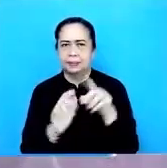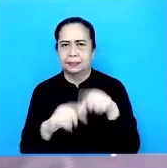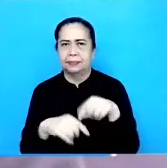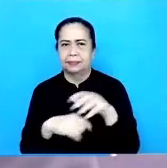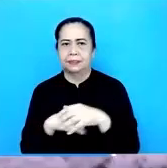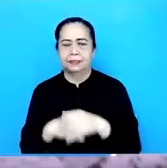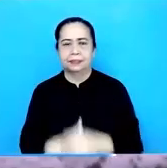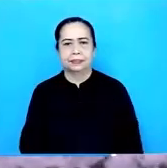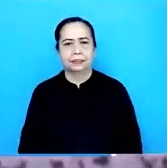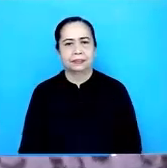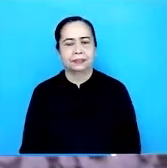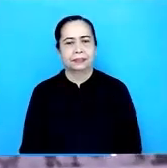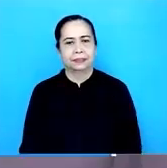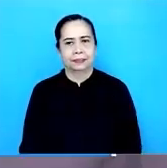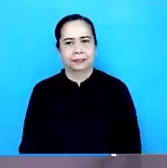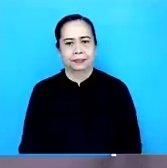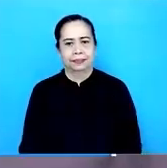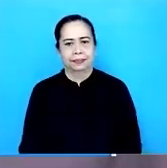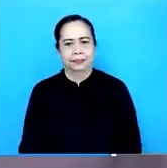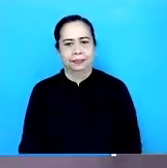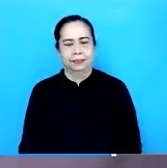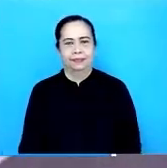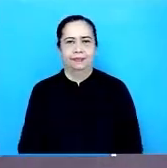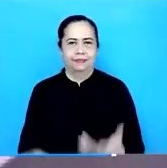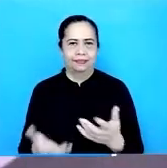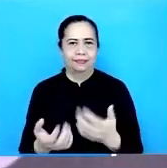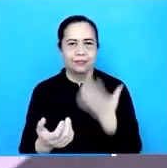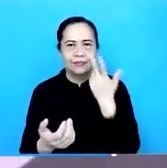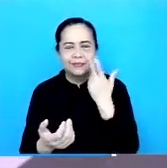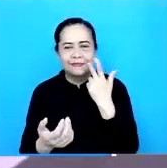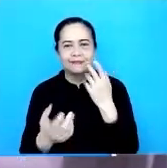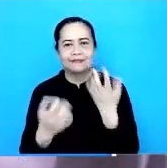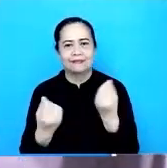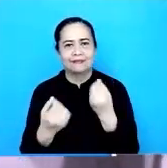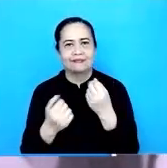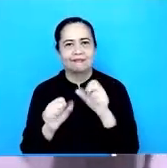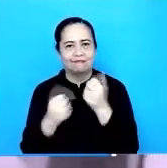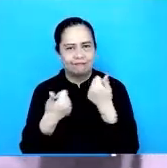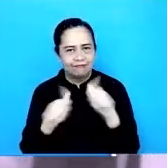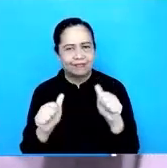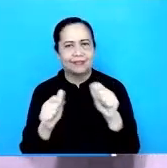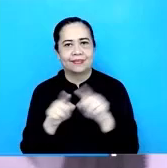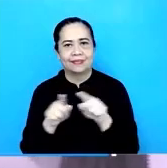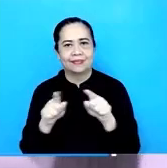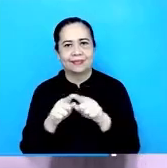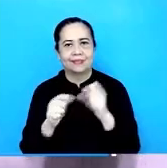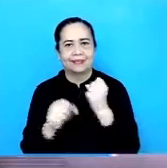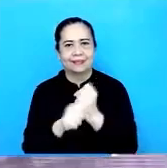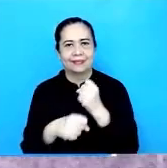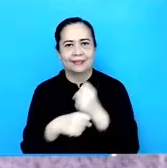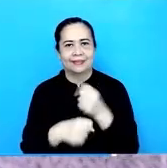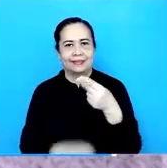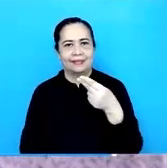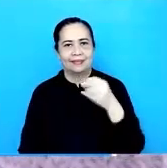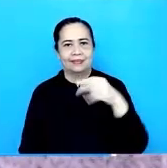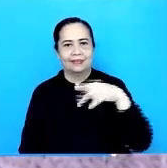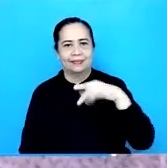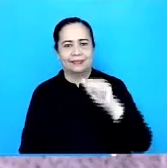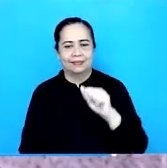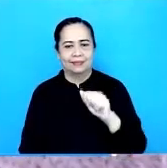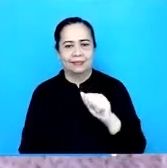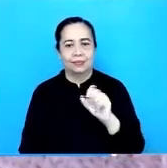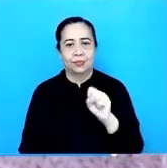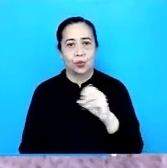lumabas. Hindi na natin pinalampas ang pagkakataon at sinubukan rin natin ang paggawa ng hopya. So meron